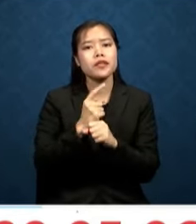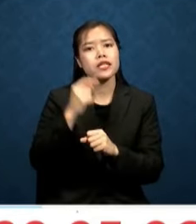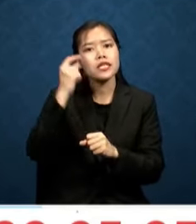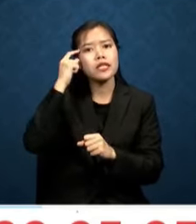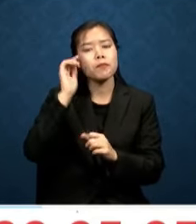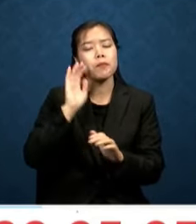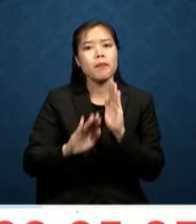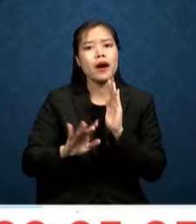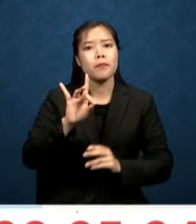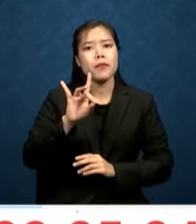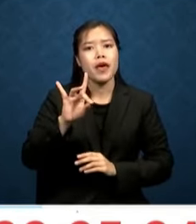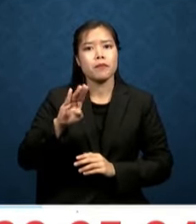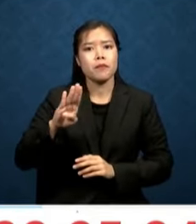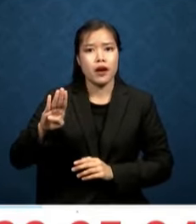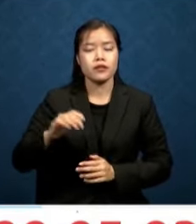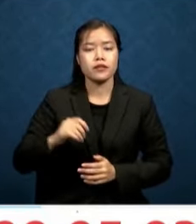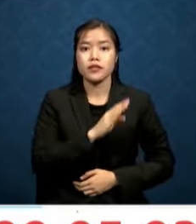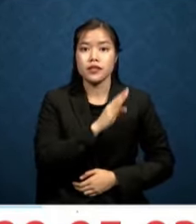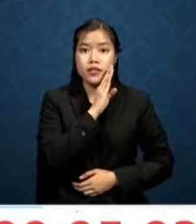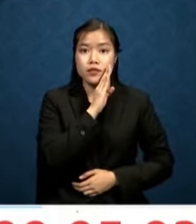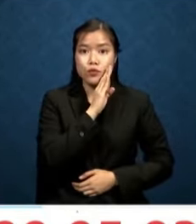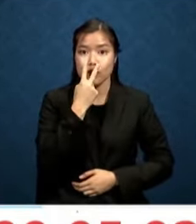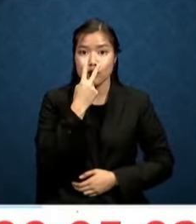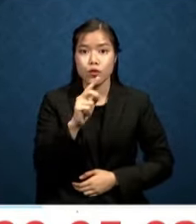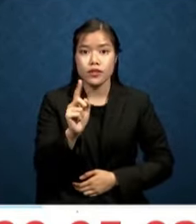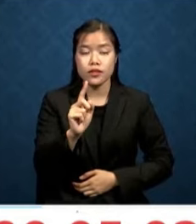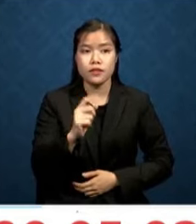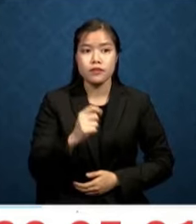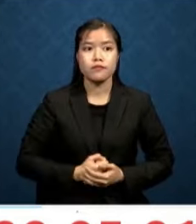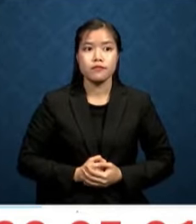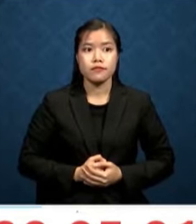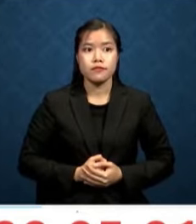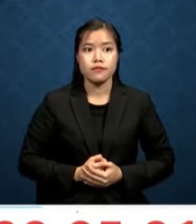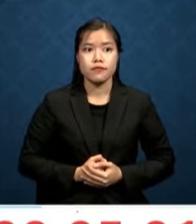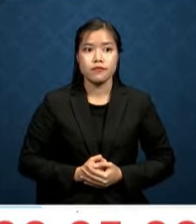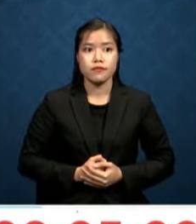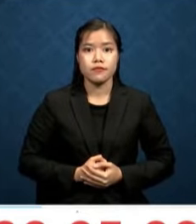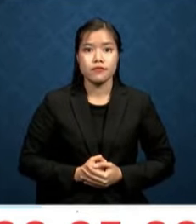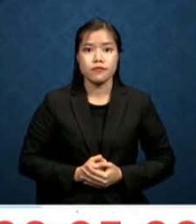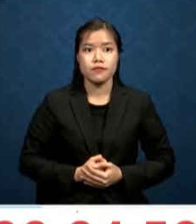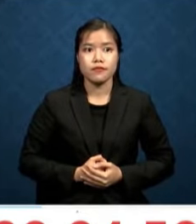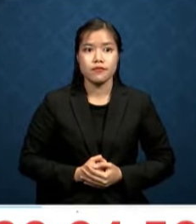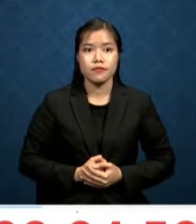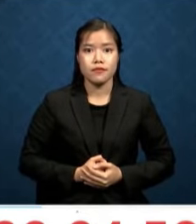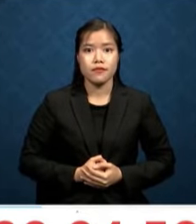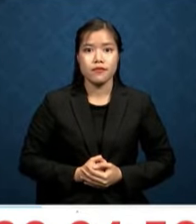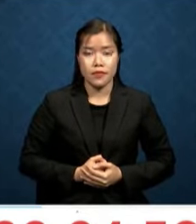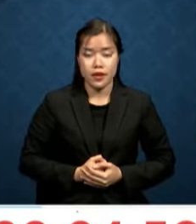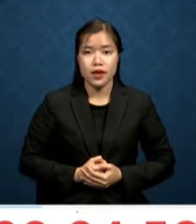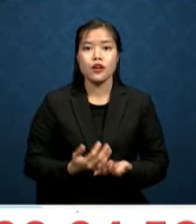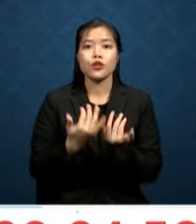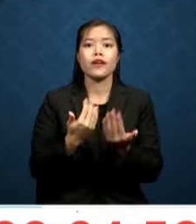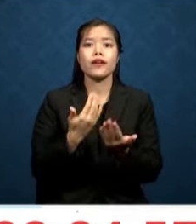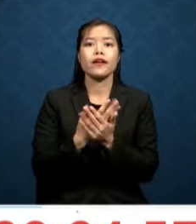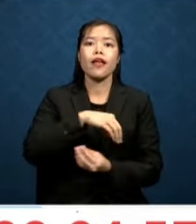ๆซึ่งถ้าหากว่าเราดูจาก อัตราเงินเฟ้